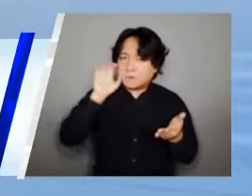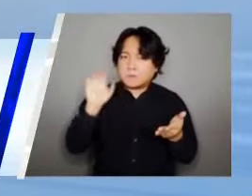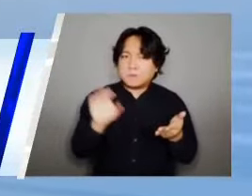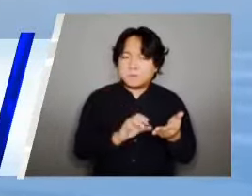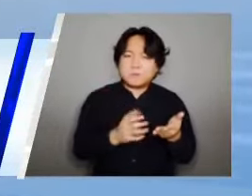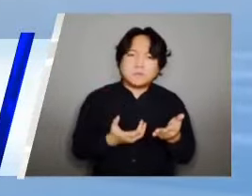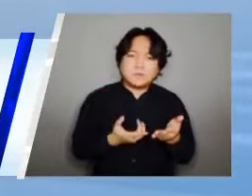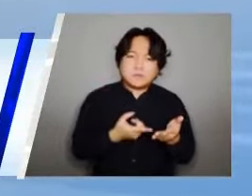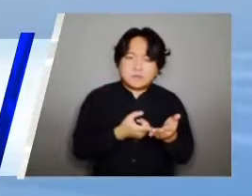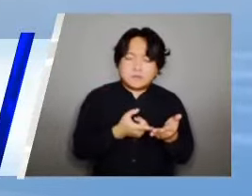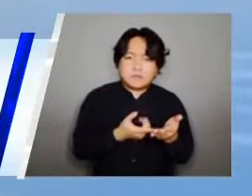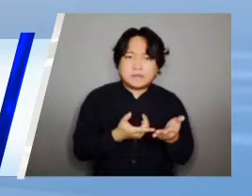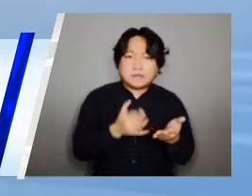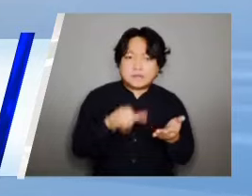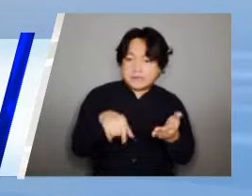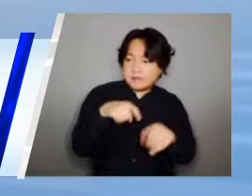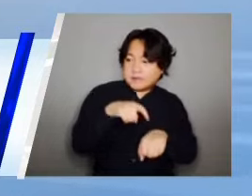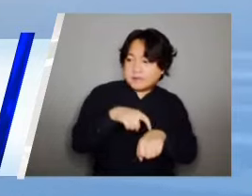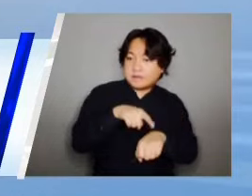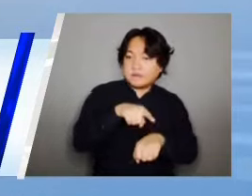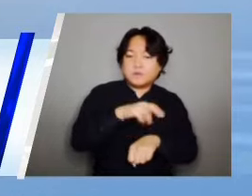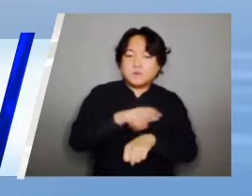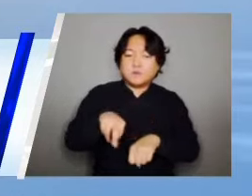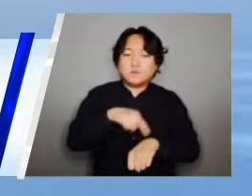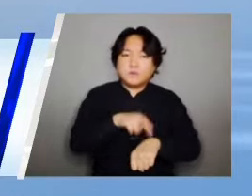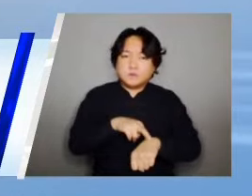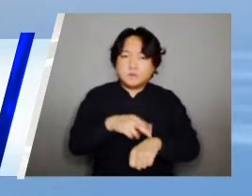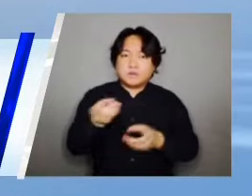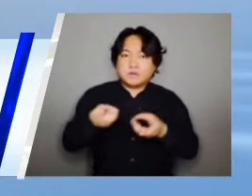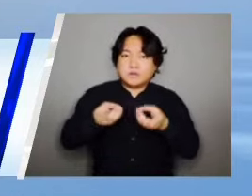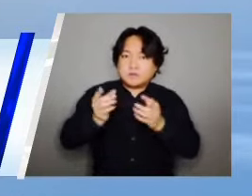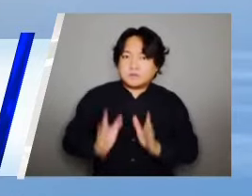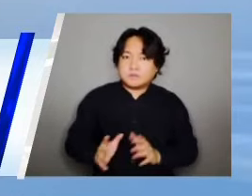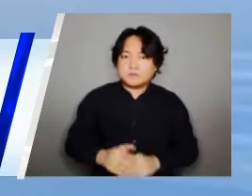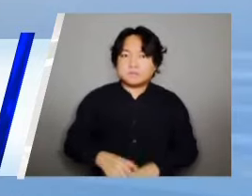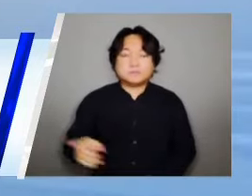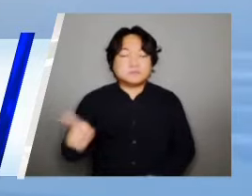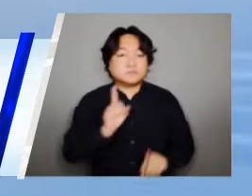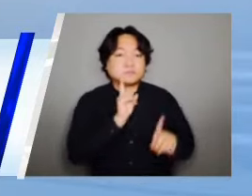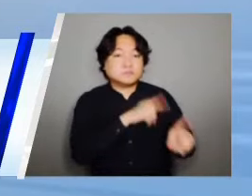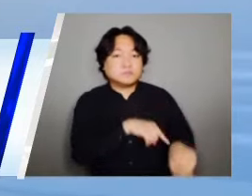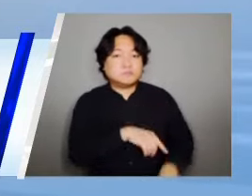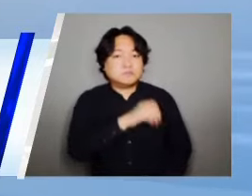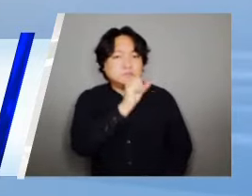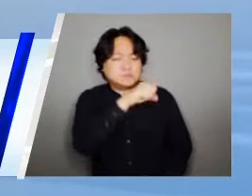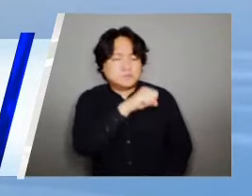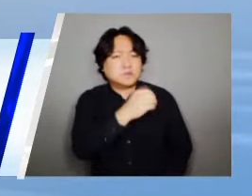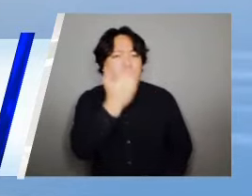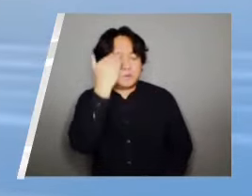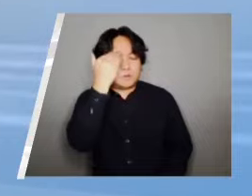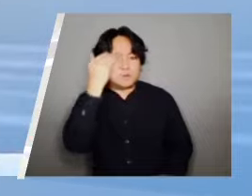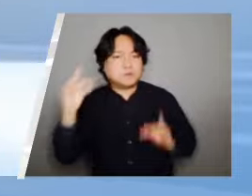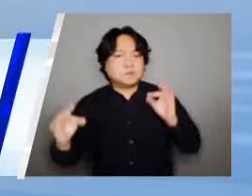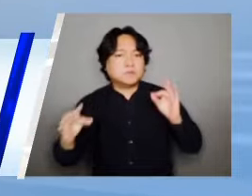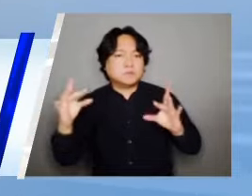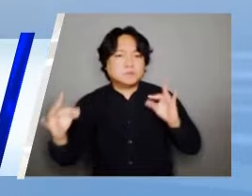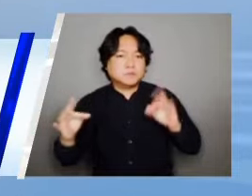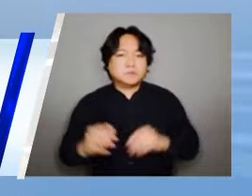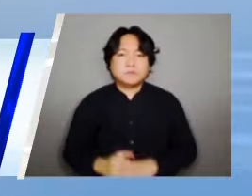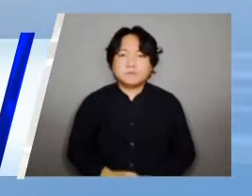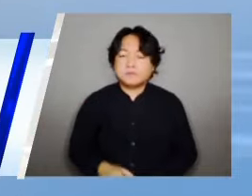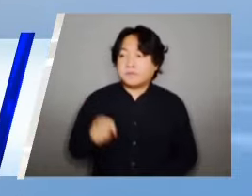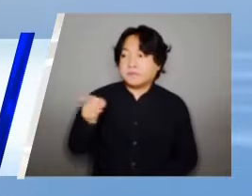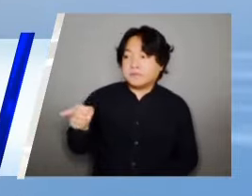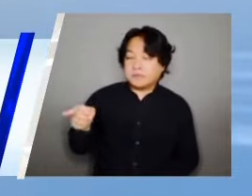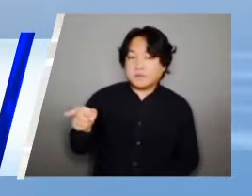Director pa siya Yes when he was still in Cagayan as the Director we know each other Chinese National siang pero